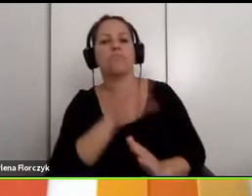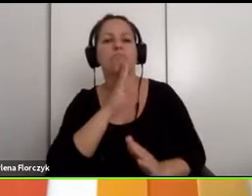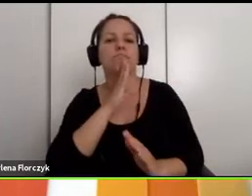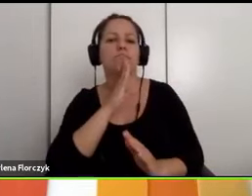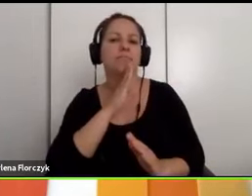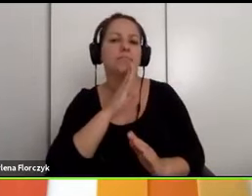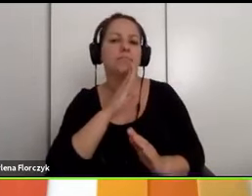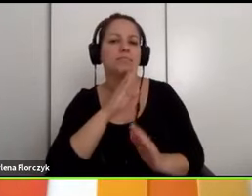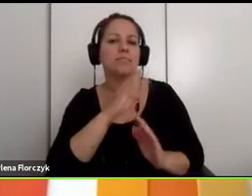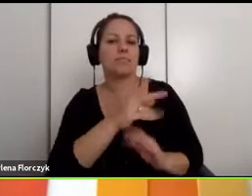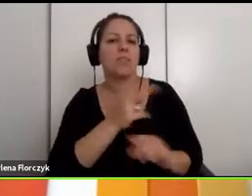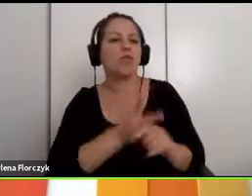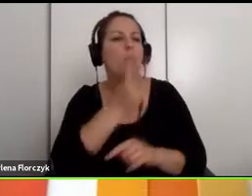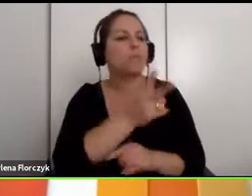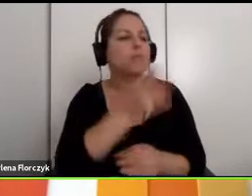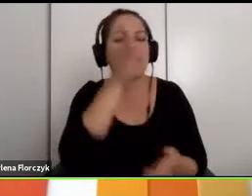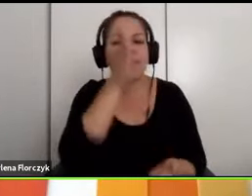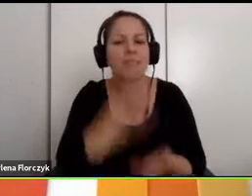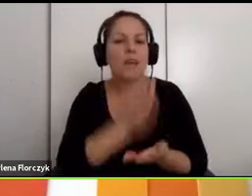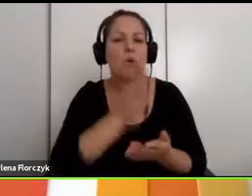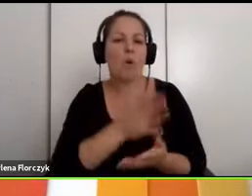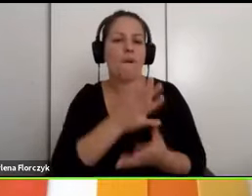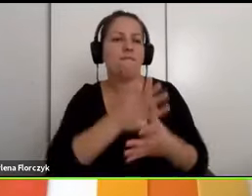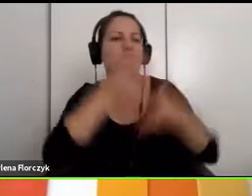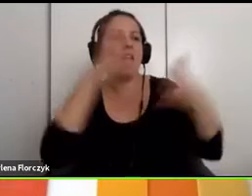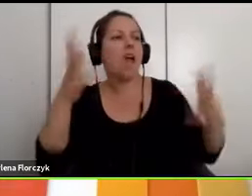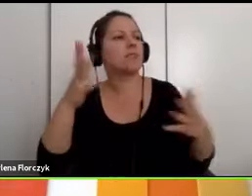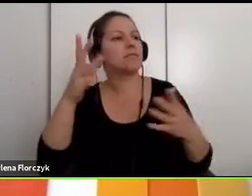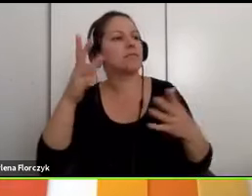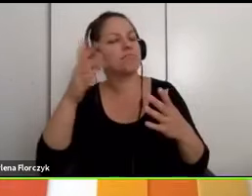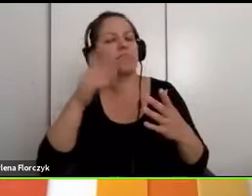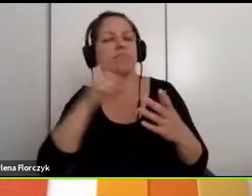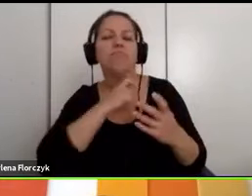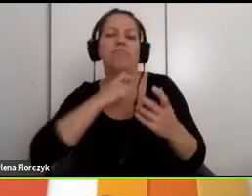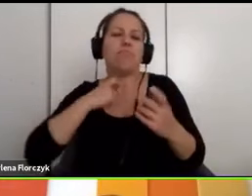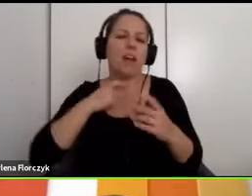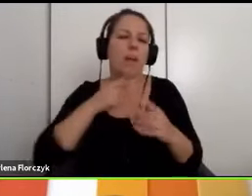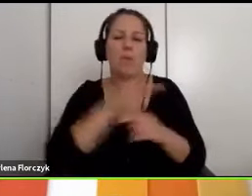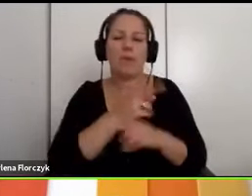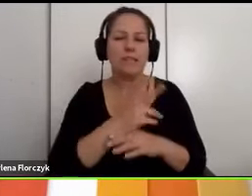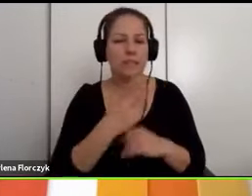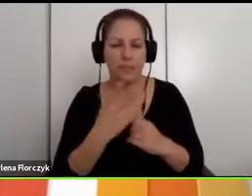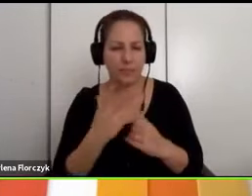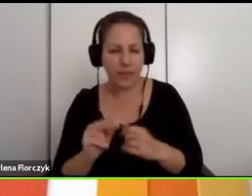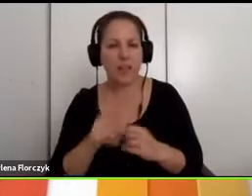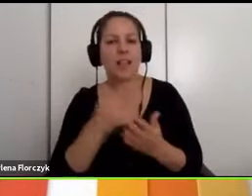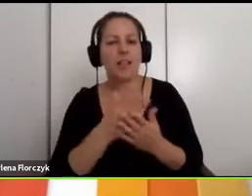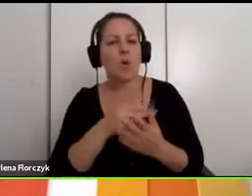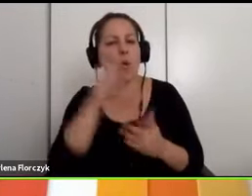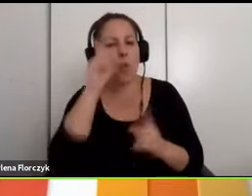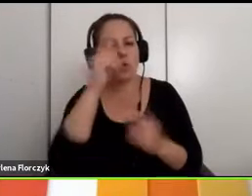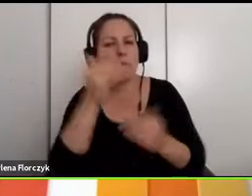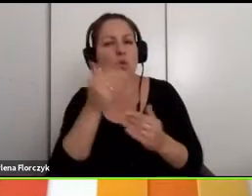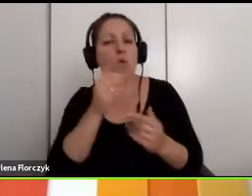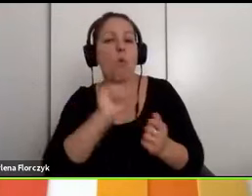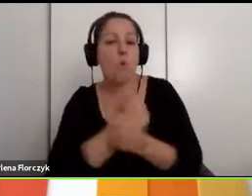do którego dostęp mają tylko wielcy kapłani, aktorzy, reżyserzy i tak dalej. I dlatego ludzie mogą kochać